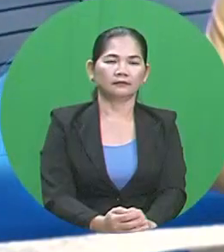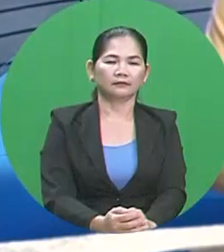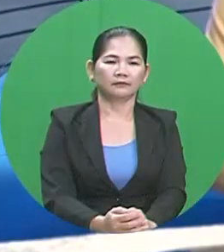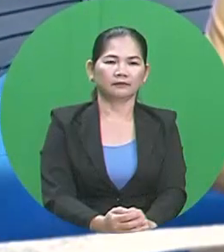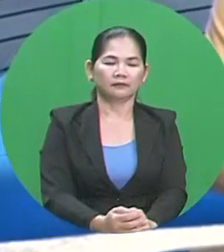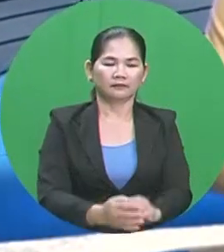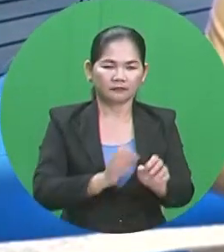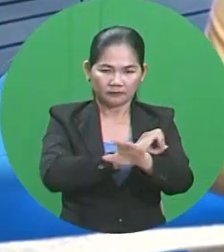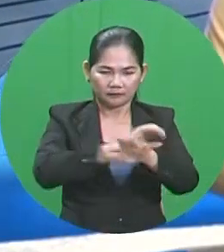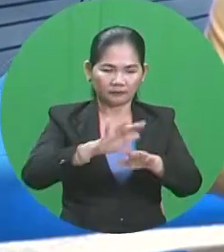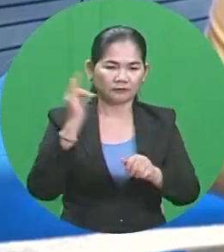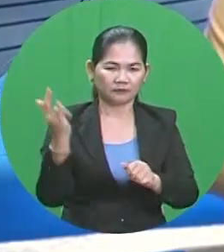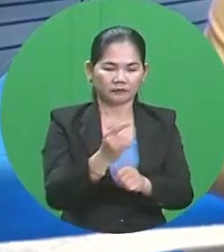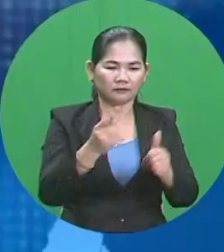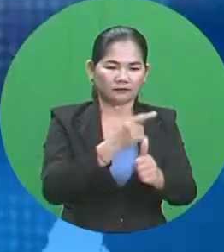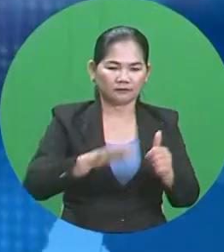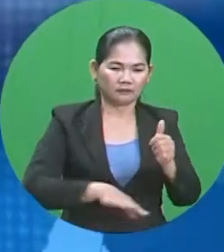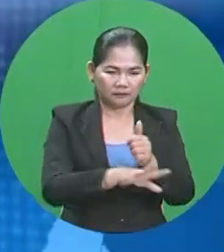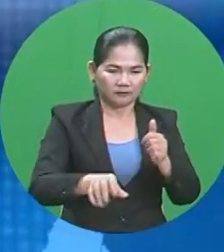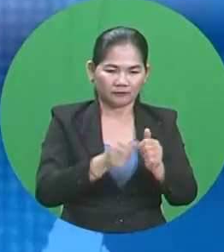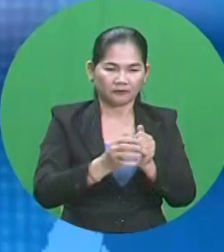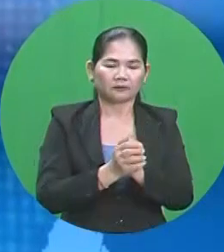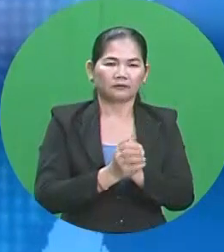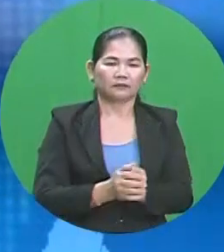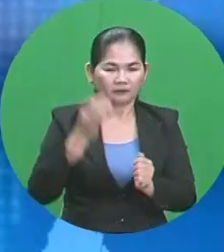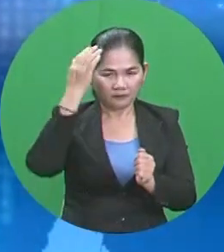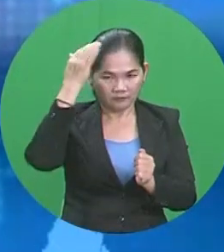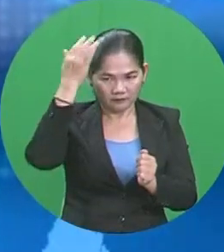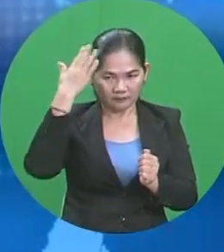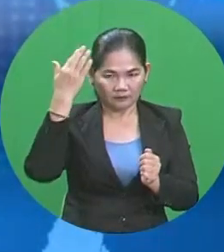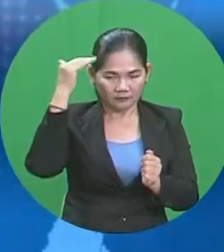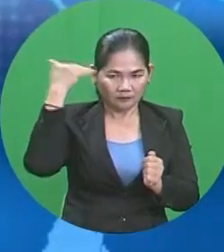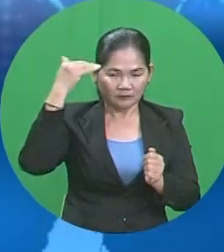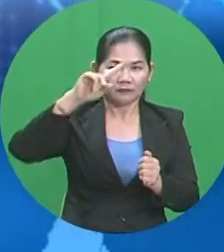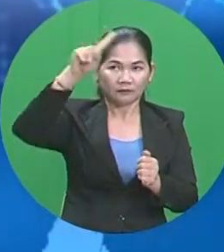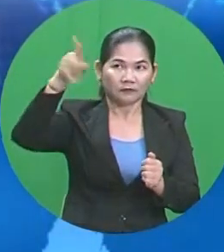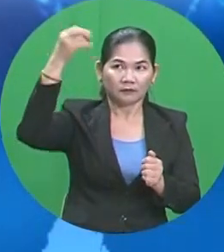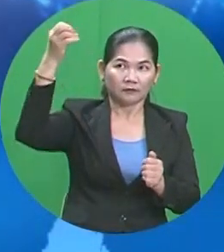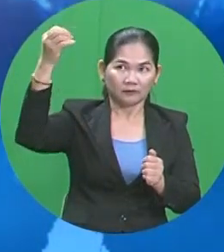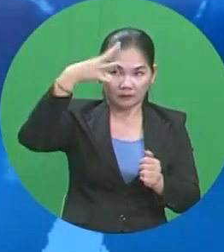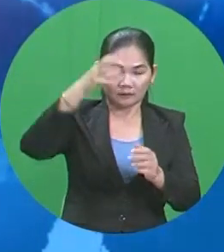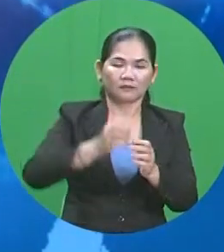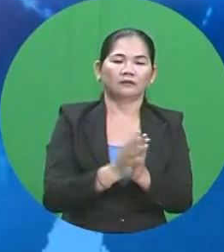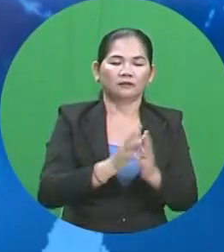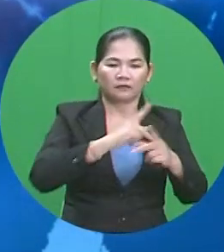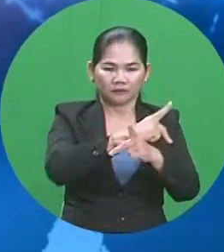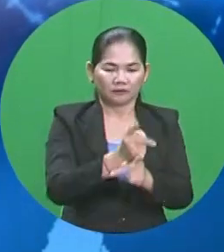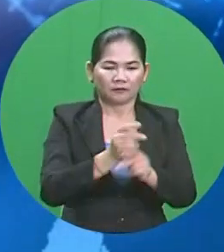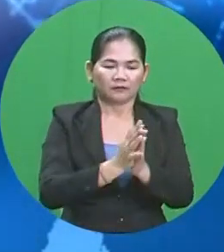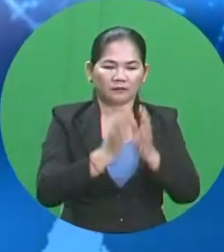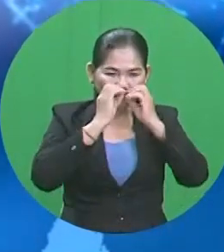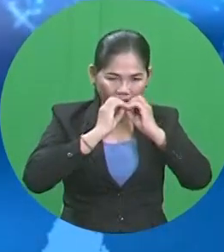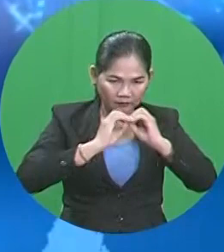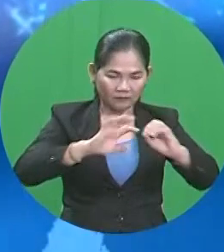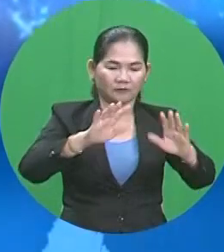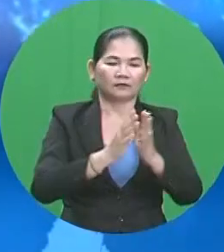់ខ្សែភាពយន្តប្រវត្តិសាស្ត្រដំបូងរបស់កម្ពុជាគឺរឿងកូនប្រុសក្រុមពលិព្រះច័ន្ទពេញបរមីនឹងត្រូវចាប់ផ្ដើមផលិតក្រោយប្រកាសសមាជិក